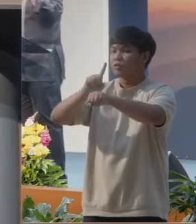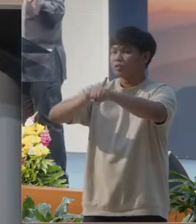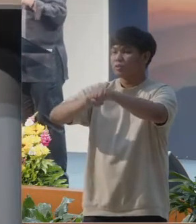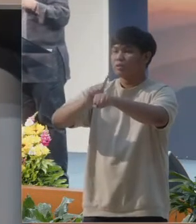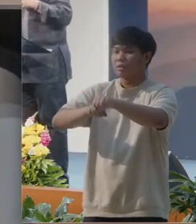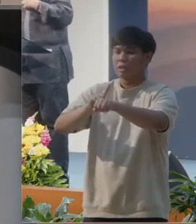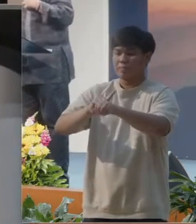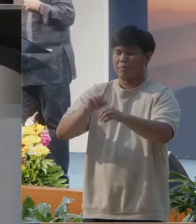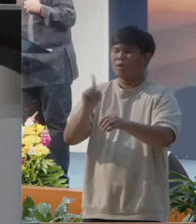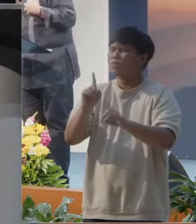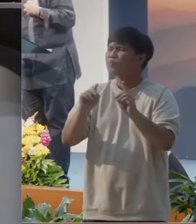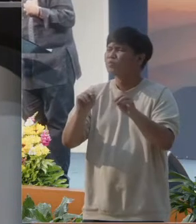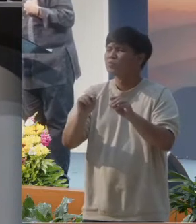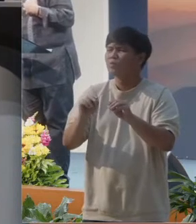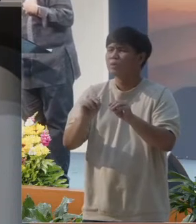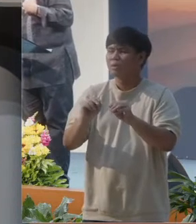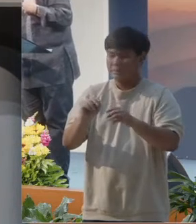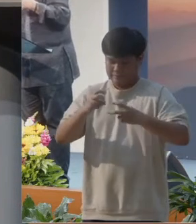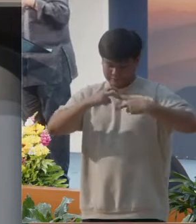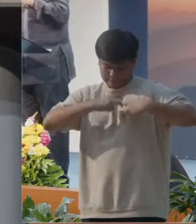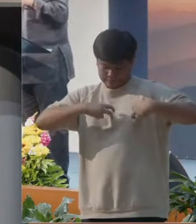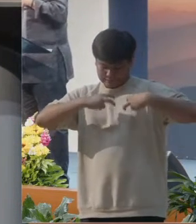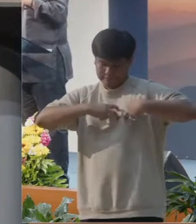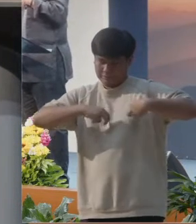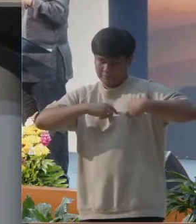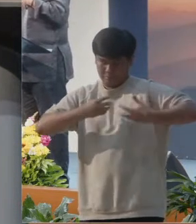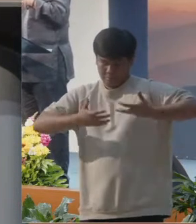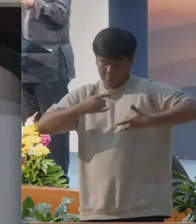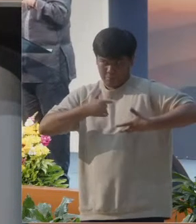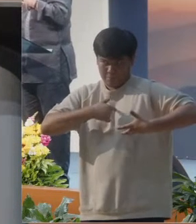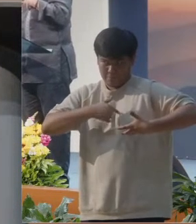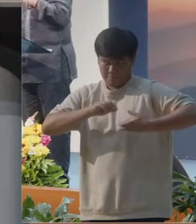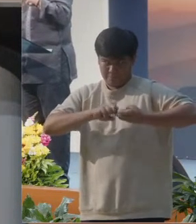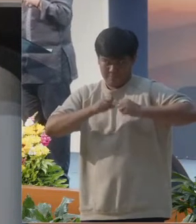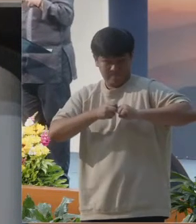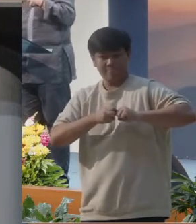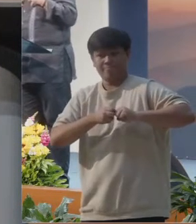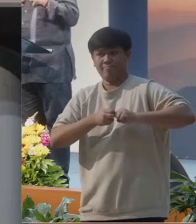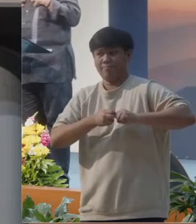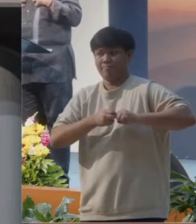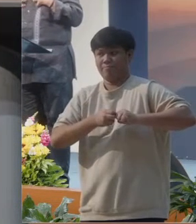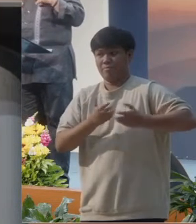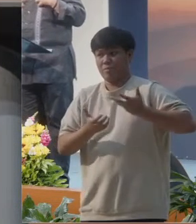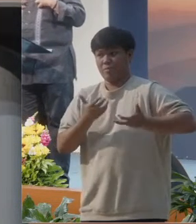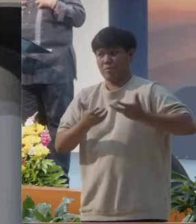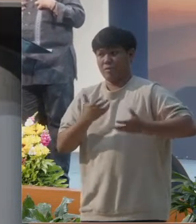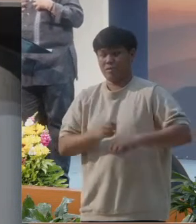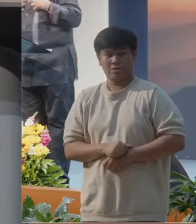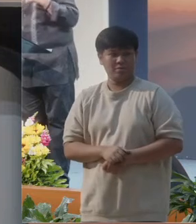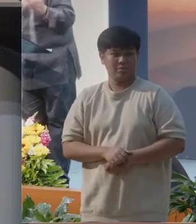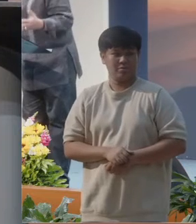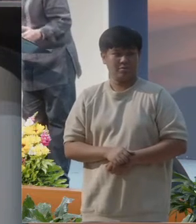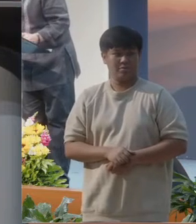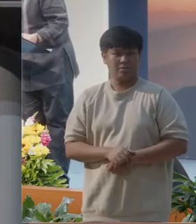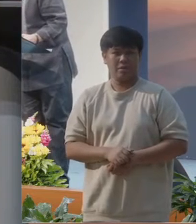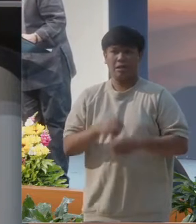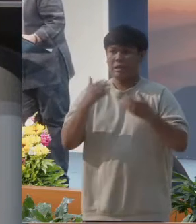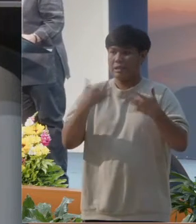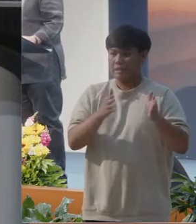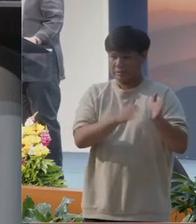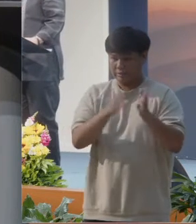siyasatin po natin ang ating sarili. Investigate our own life. Siyasatin po natin, tignan natin.